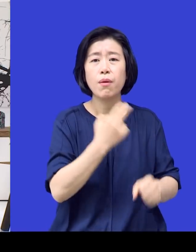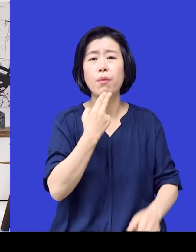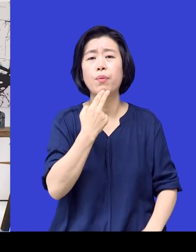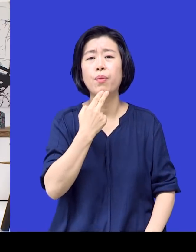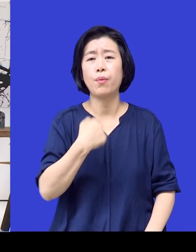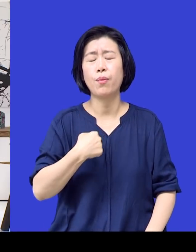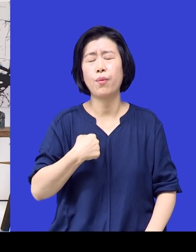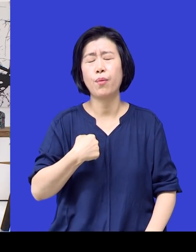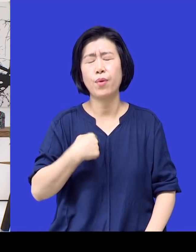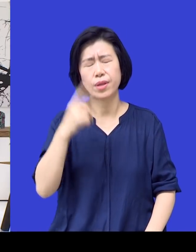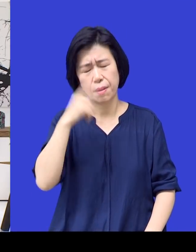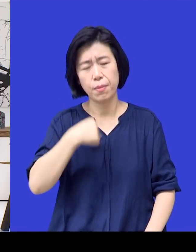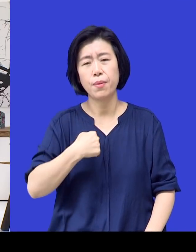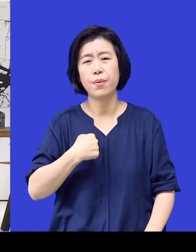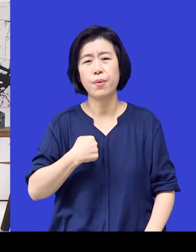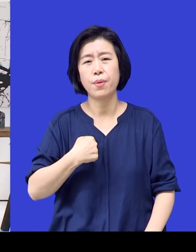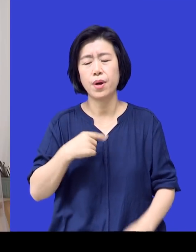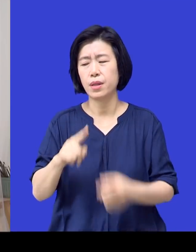이랬다고.